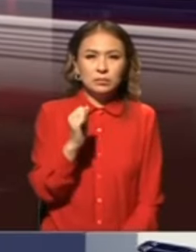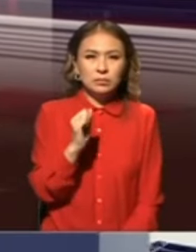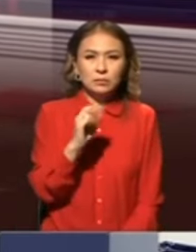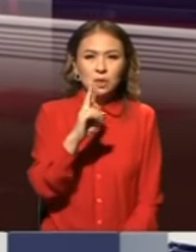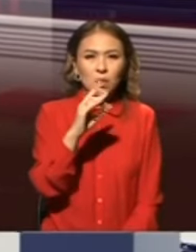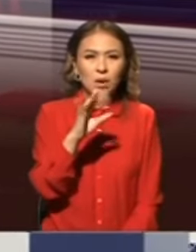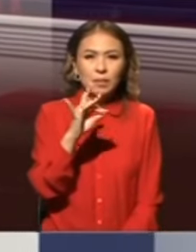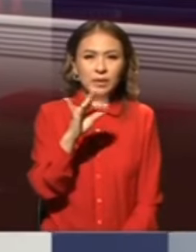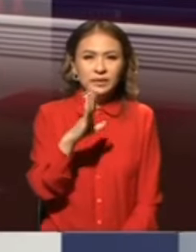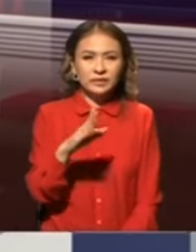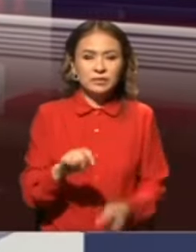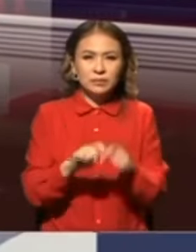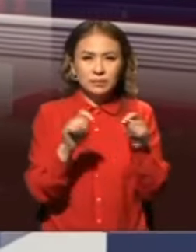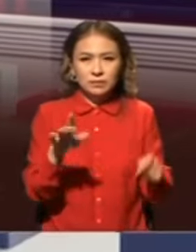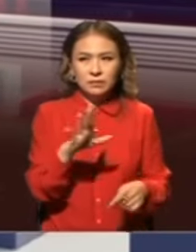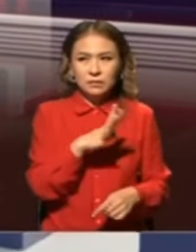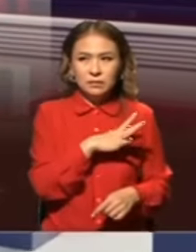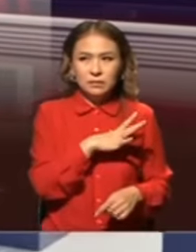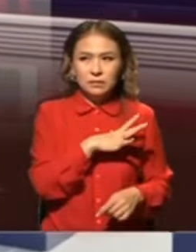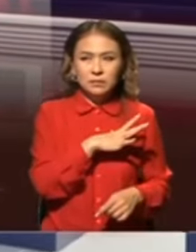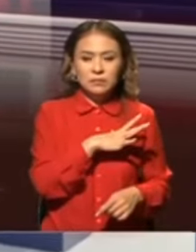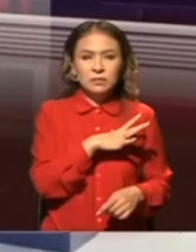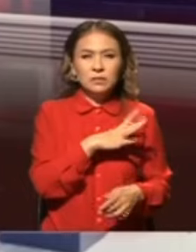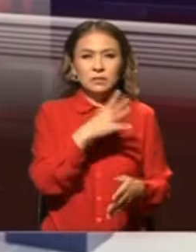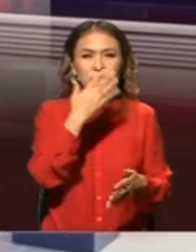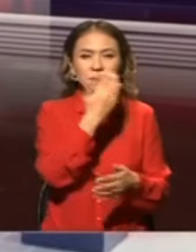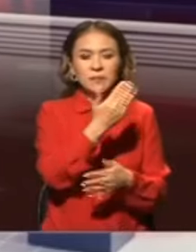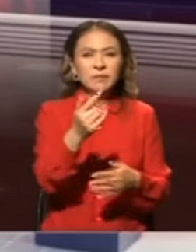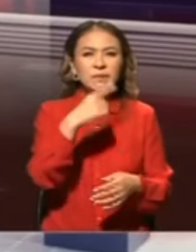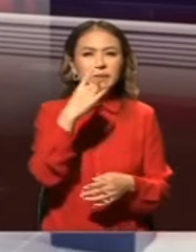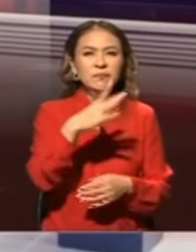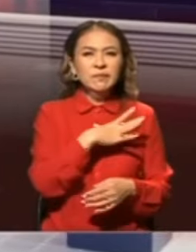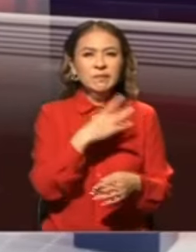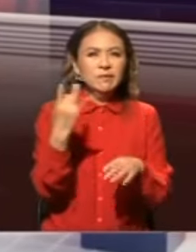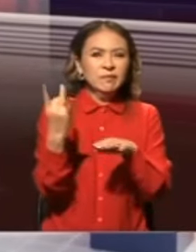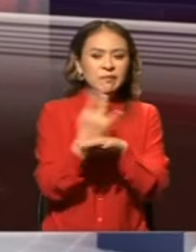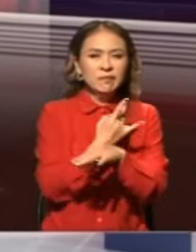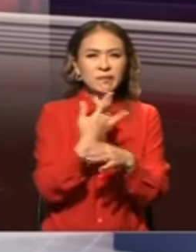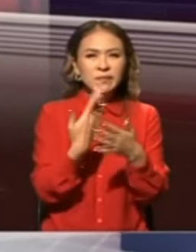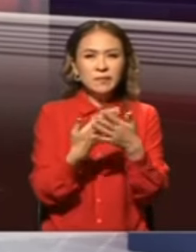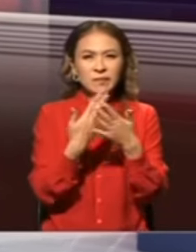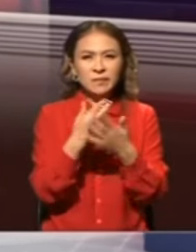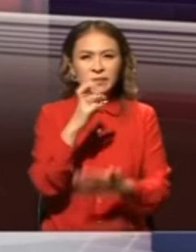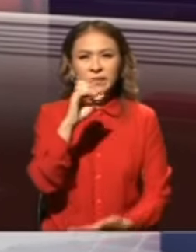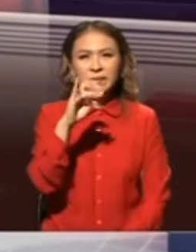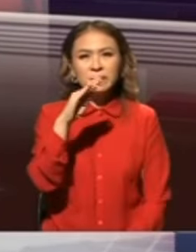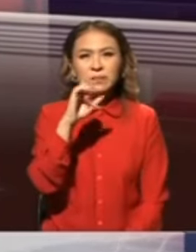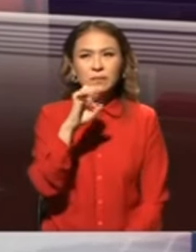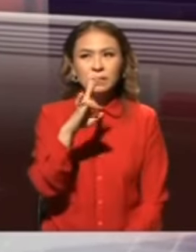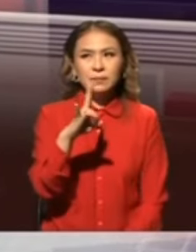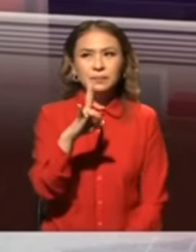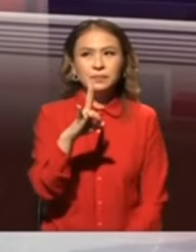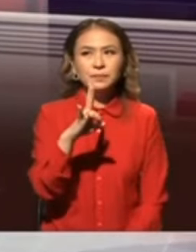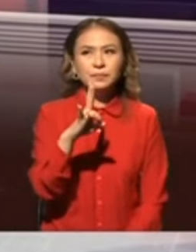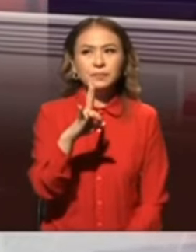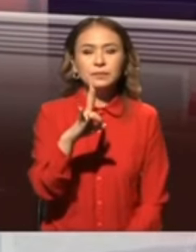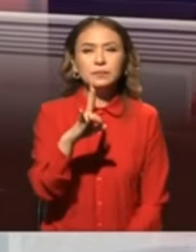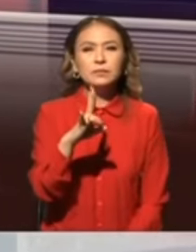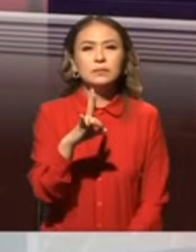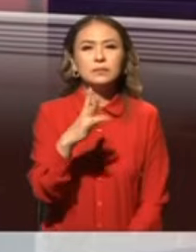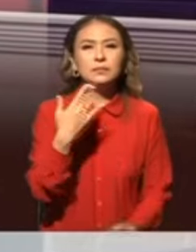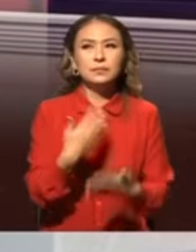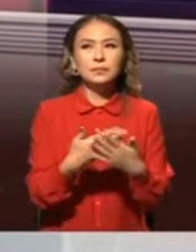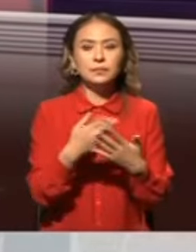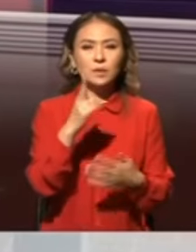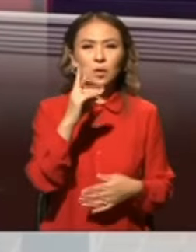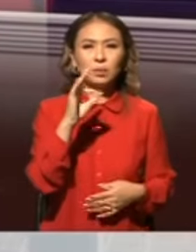кооператив құрылды. Біз өздеріңіз жаңа атап кеткендей, алғашқы мысал келген Бауыржан Талант деген жігіттер